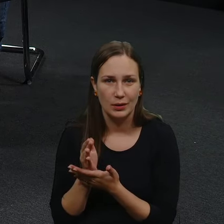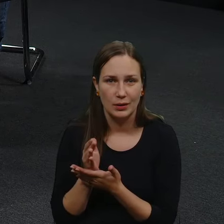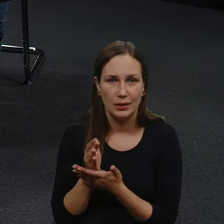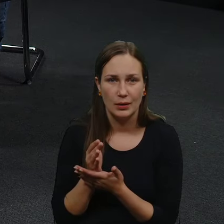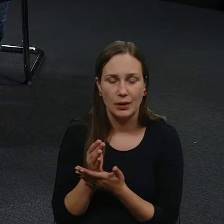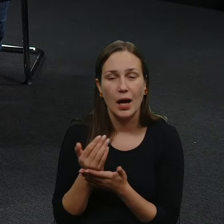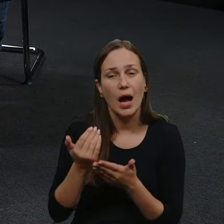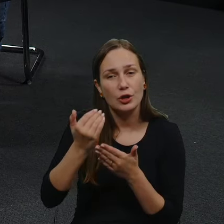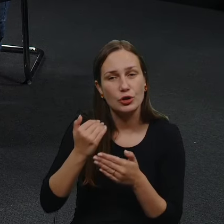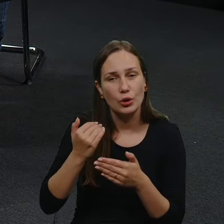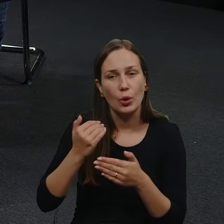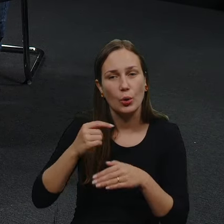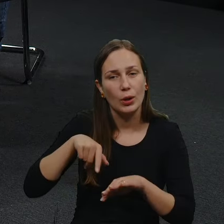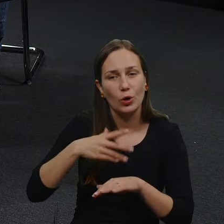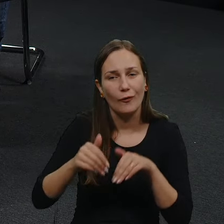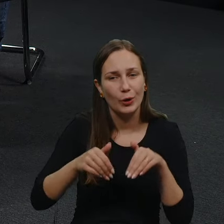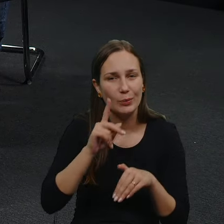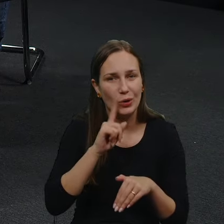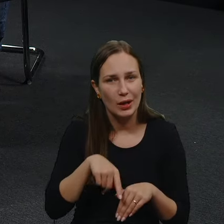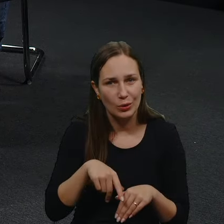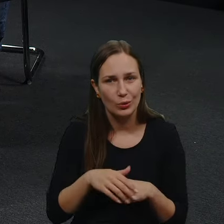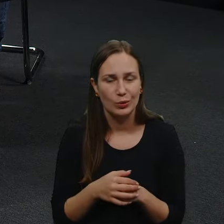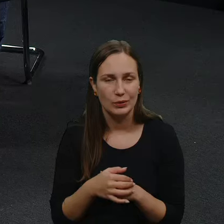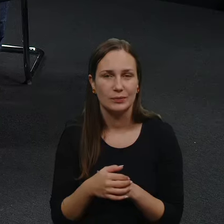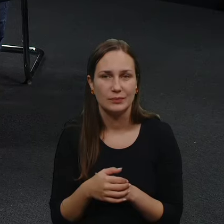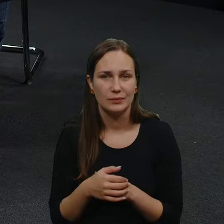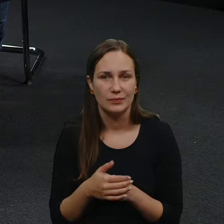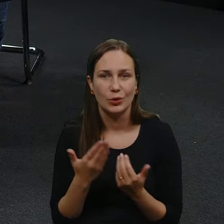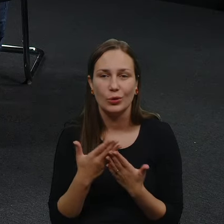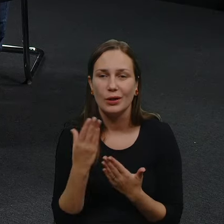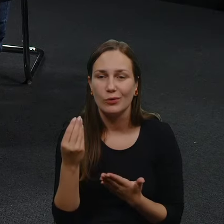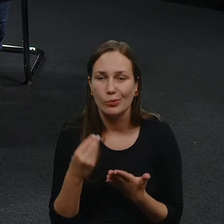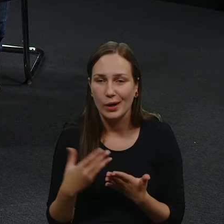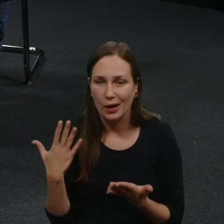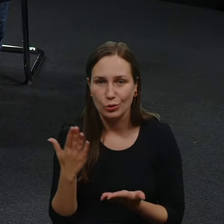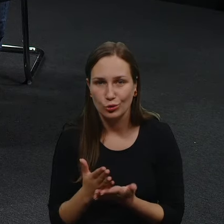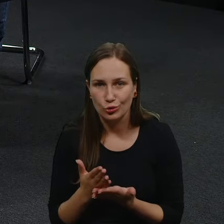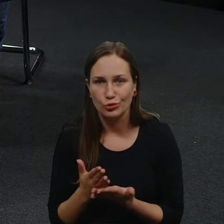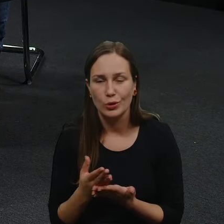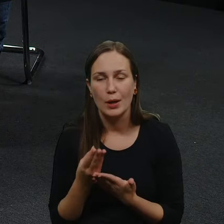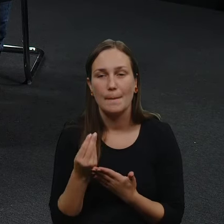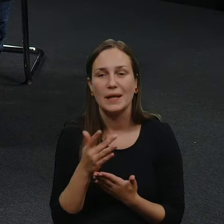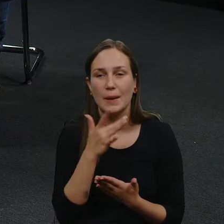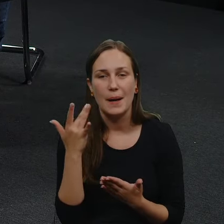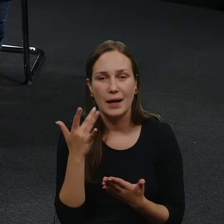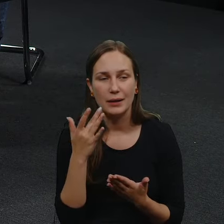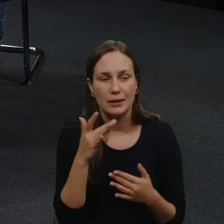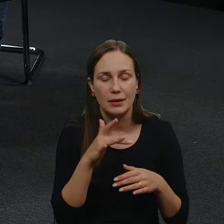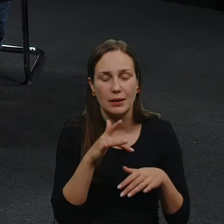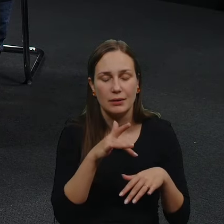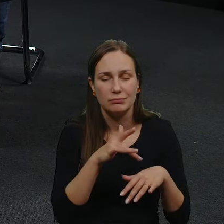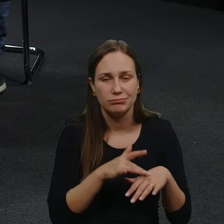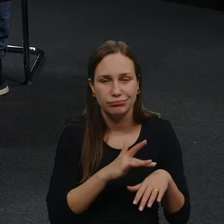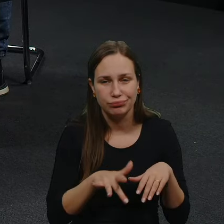rinkimų. Visus gazina tas scenarius pirmalaikių rinkimų, nes tai brangu. Pinigai jau partijų kasose išsekė, ar